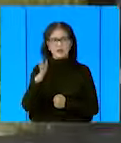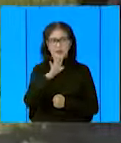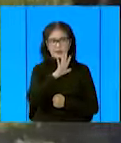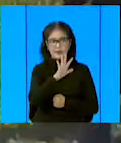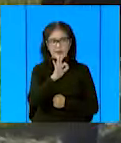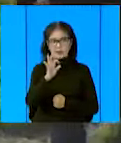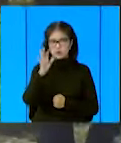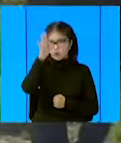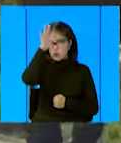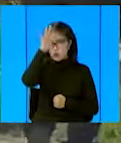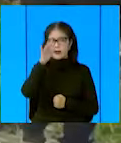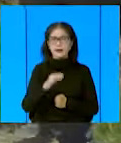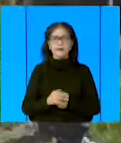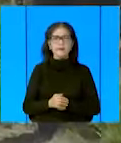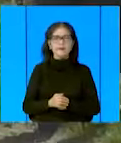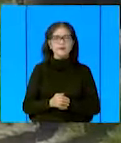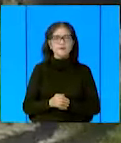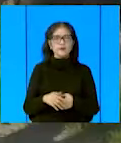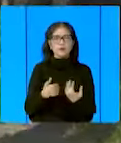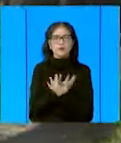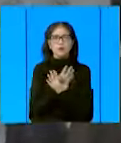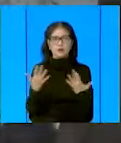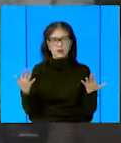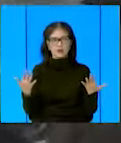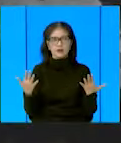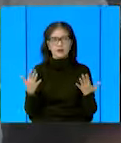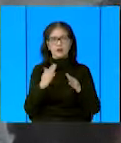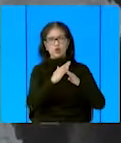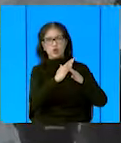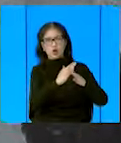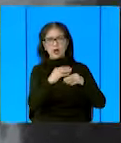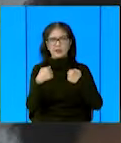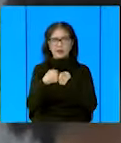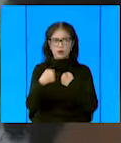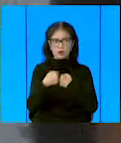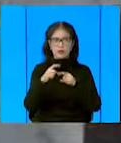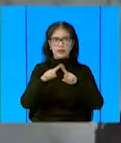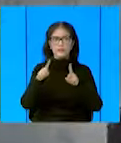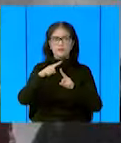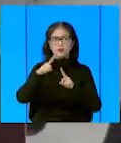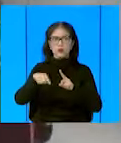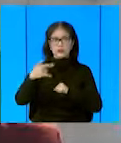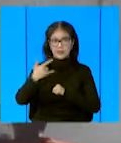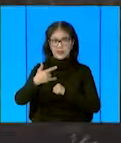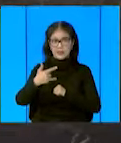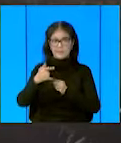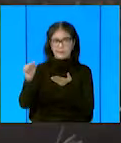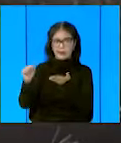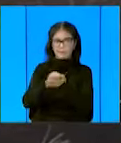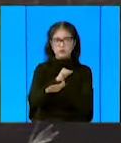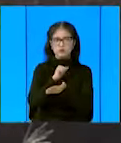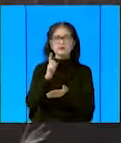600 lebih. Meski sejumlah warga menolak penertiban bangunan, namun petugas tetap menggusur bangunan yang berdiri tanpa izin di lahan eks